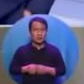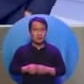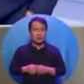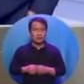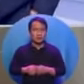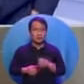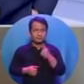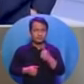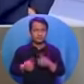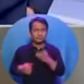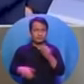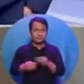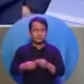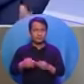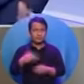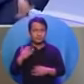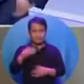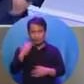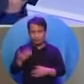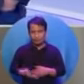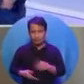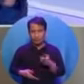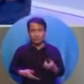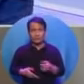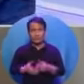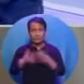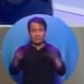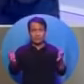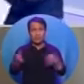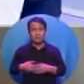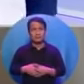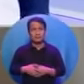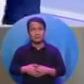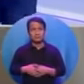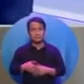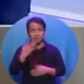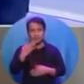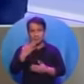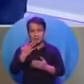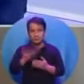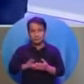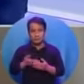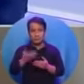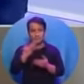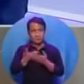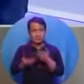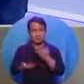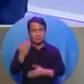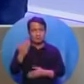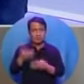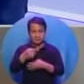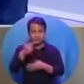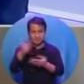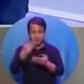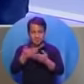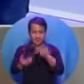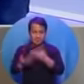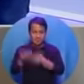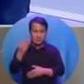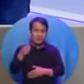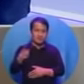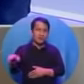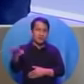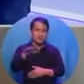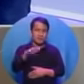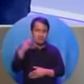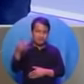Girls, Guy, welcome! Hello po, guys! Magandang umaga sa inyong apat! Magandang